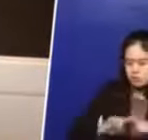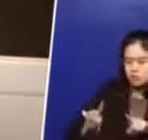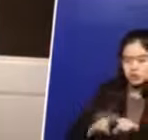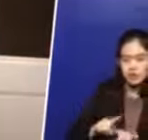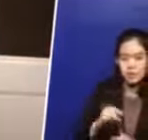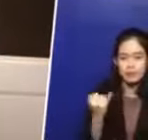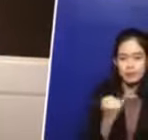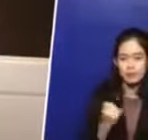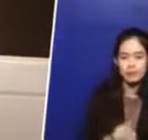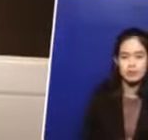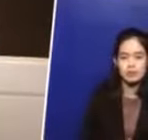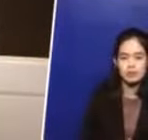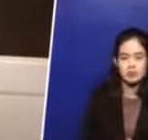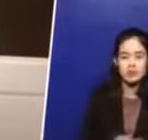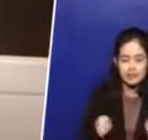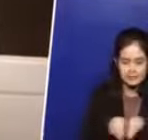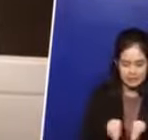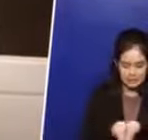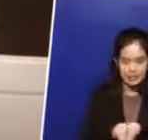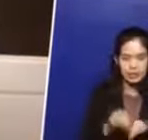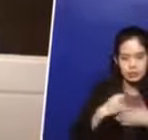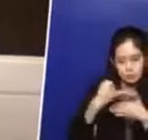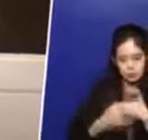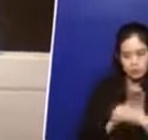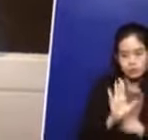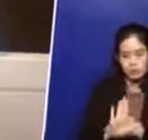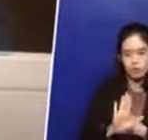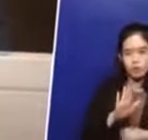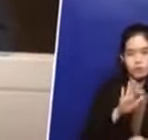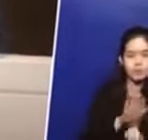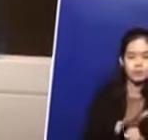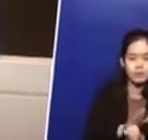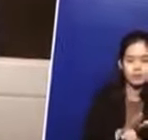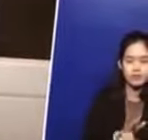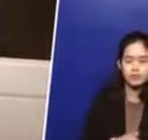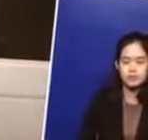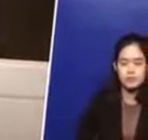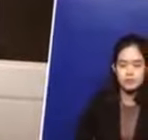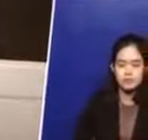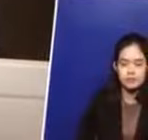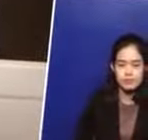เชิญต่อจบแล้วครับเชิญครับอย่าเสียดสีนะครับครับ